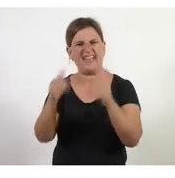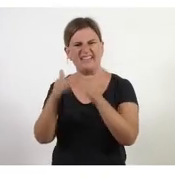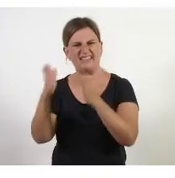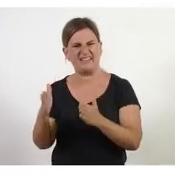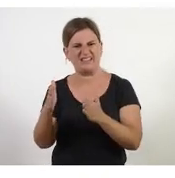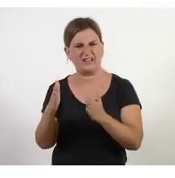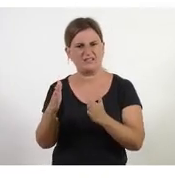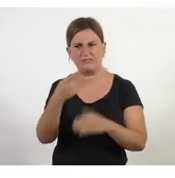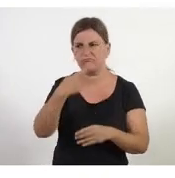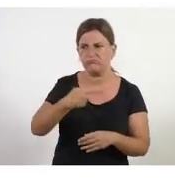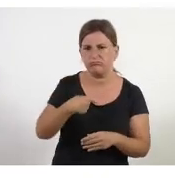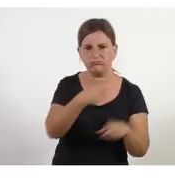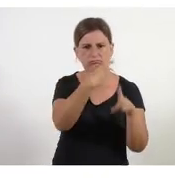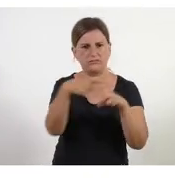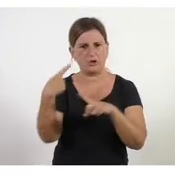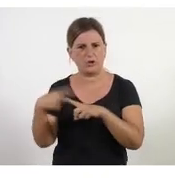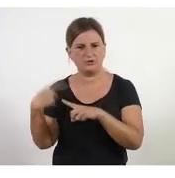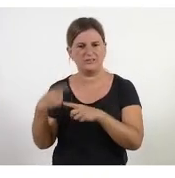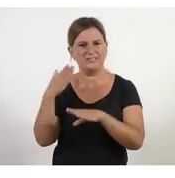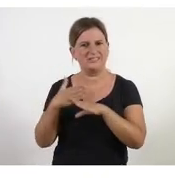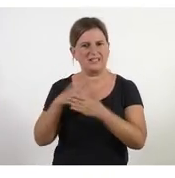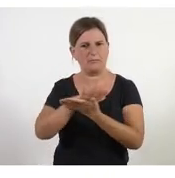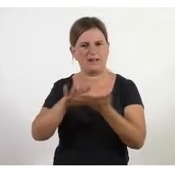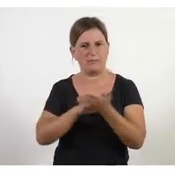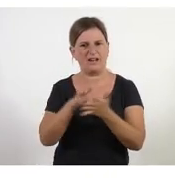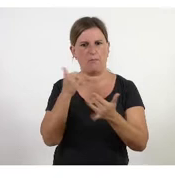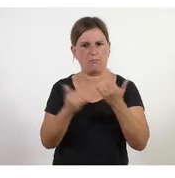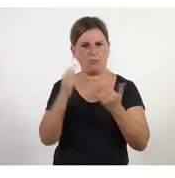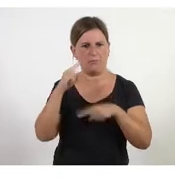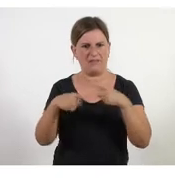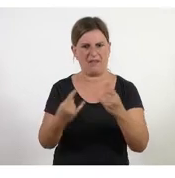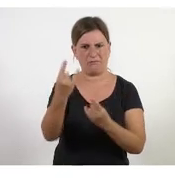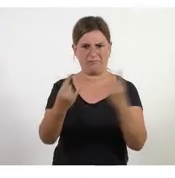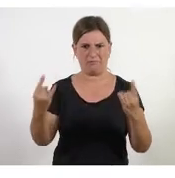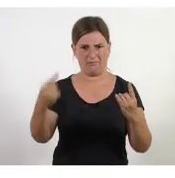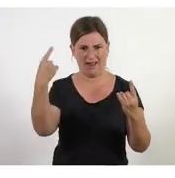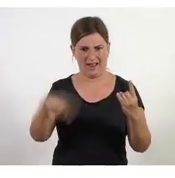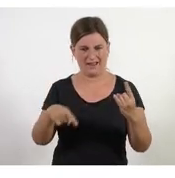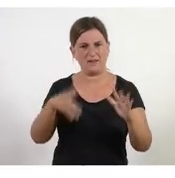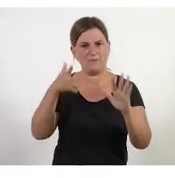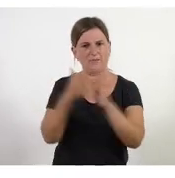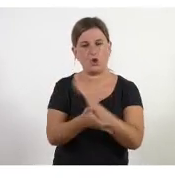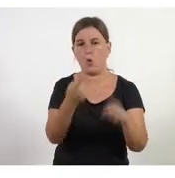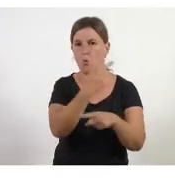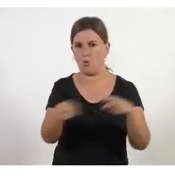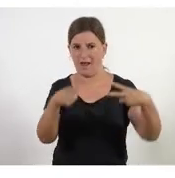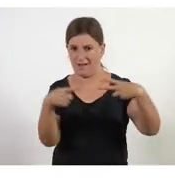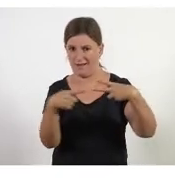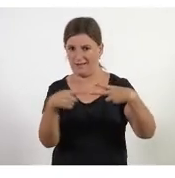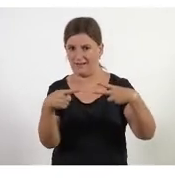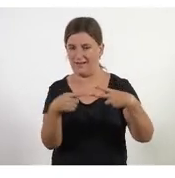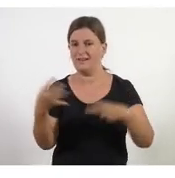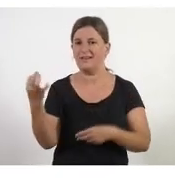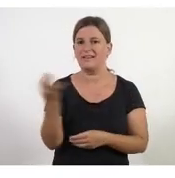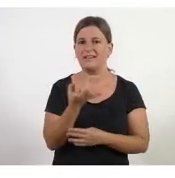trobo que sempre comentem de problemàtiques del dia a dia. I un altre aspecte clau